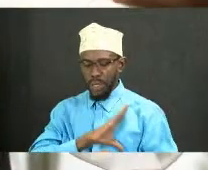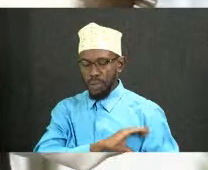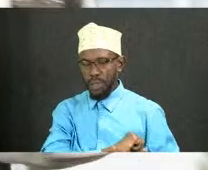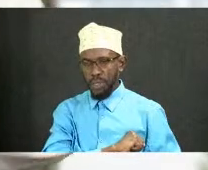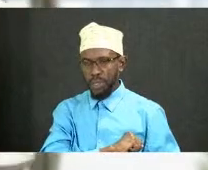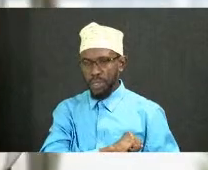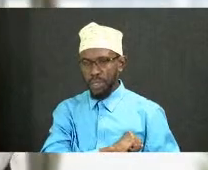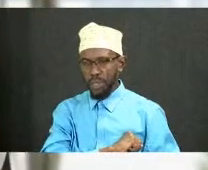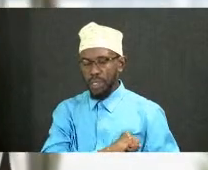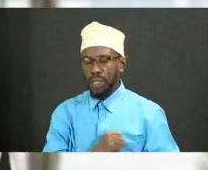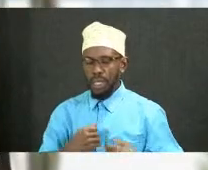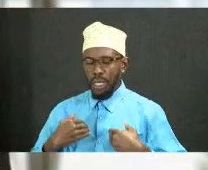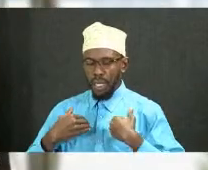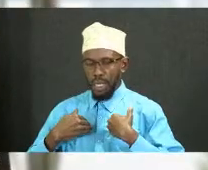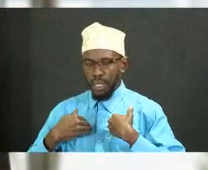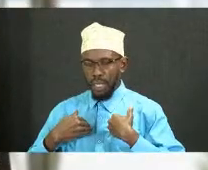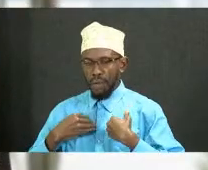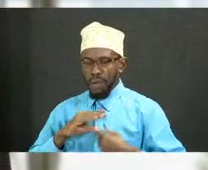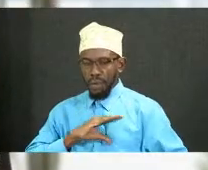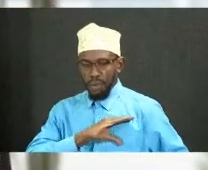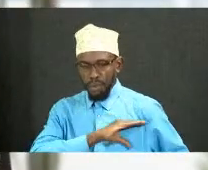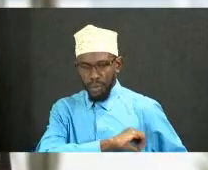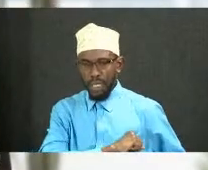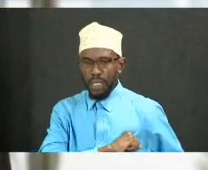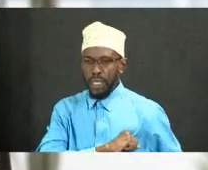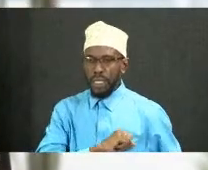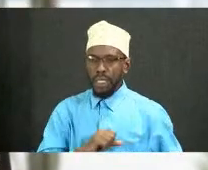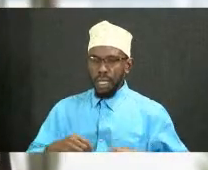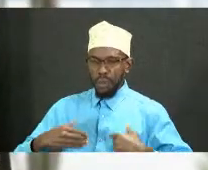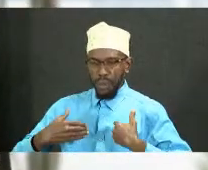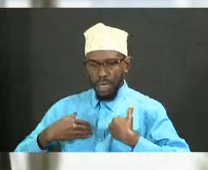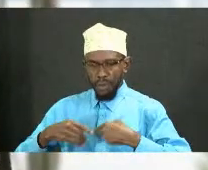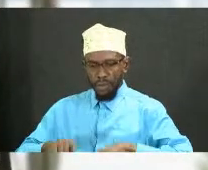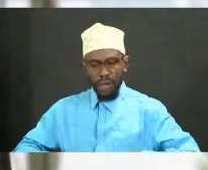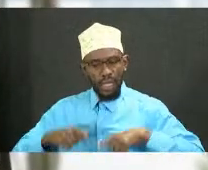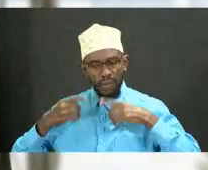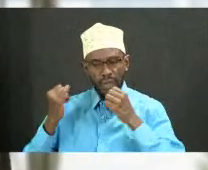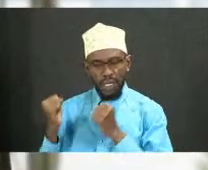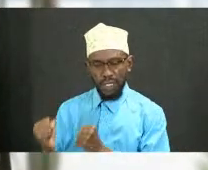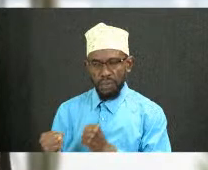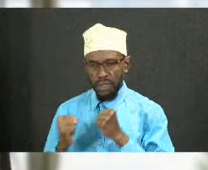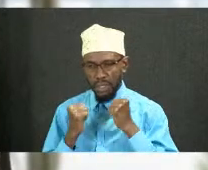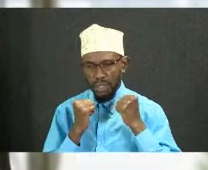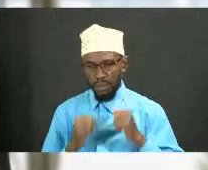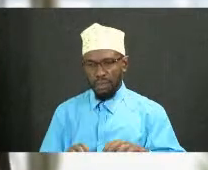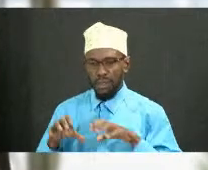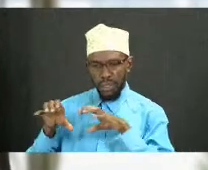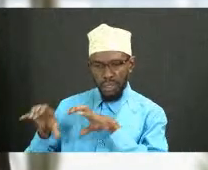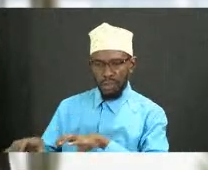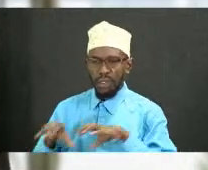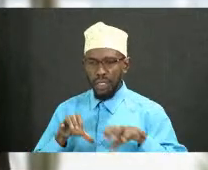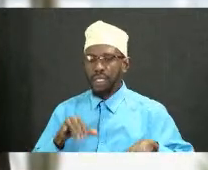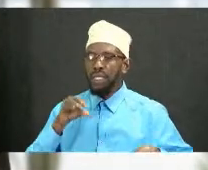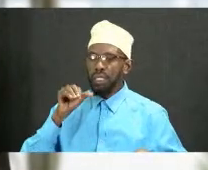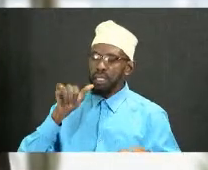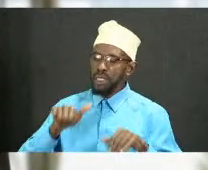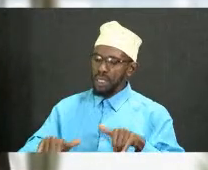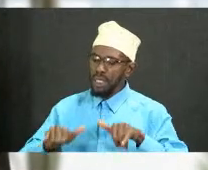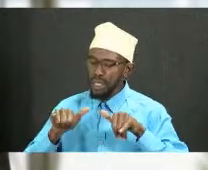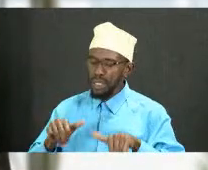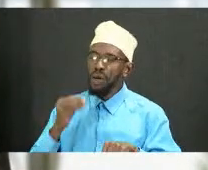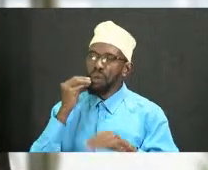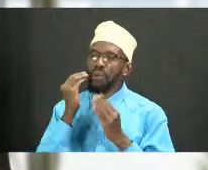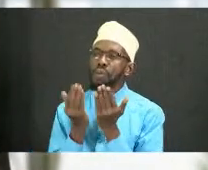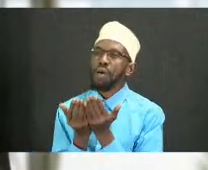wabashiri sabirin, yatupasa sisi tuwe na subira katika hali hii. Na kusubiri kwetu haimaanishi kwamba mtu atakaa nyumbani basi tu